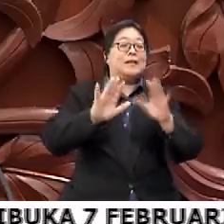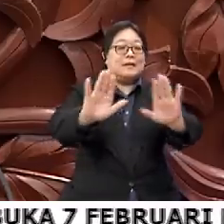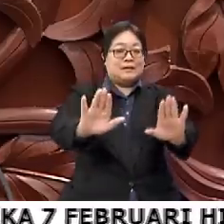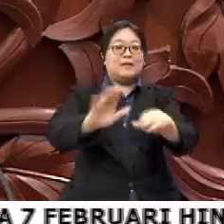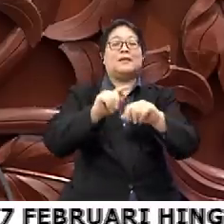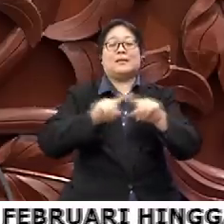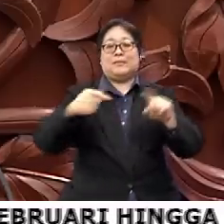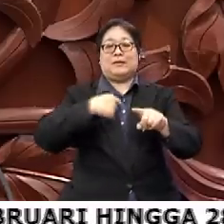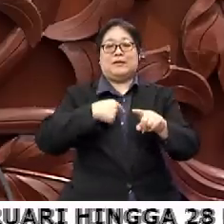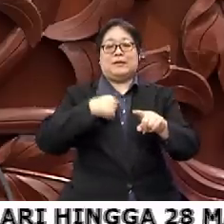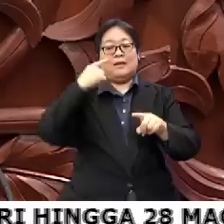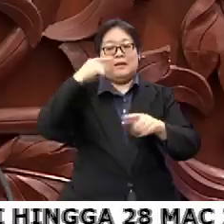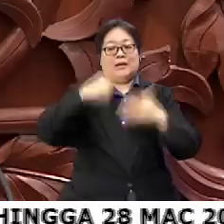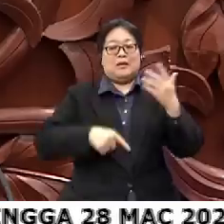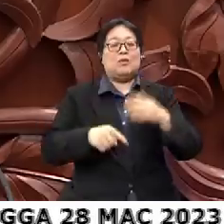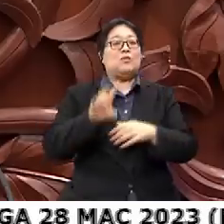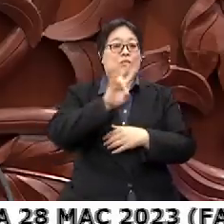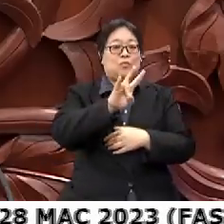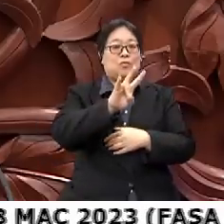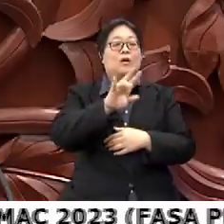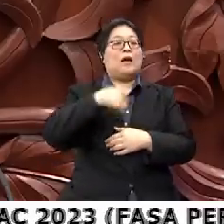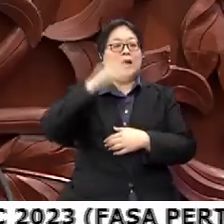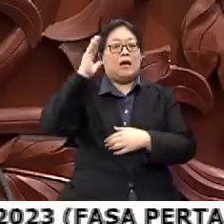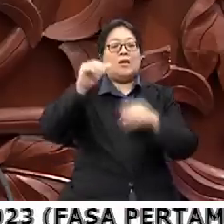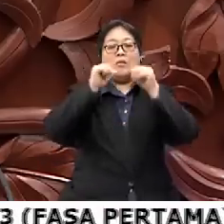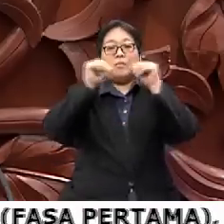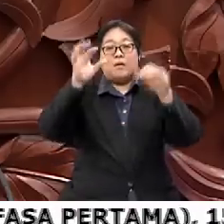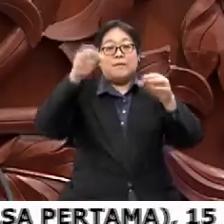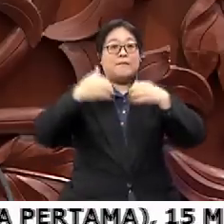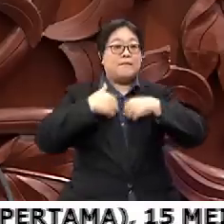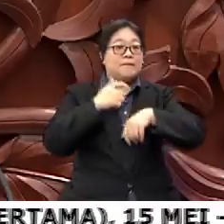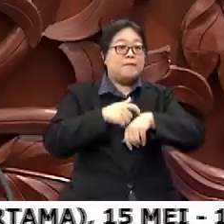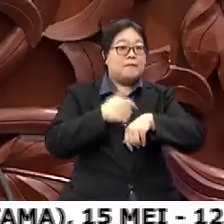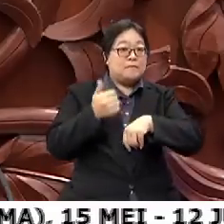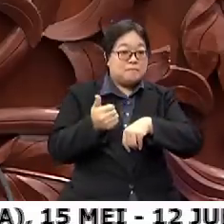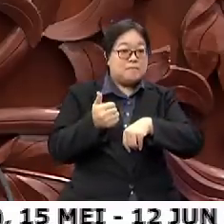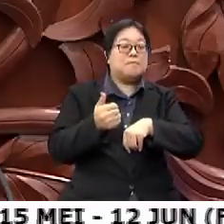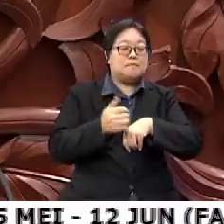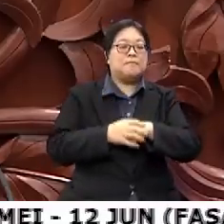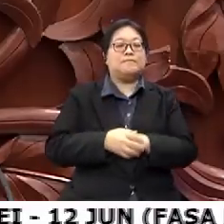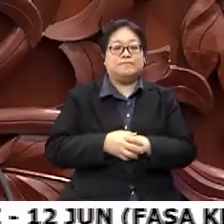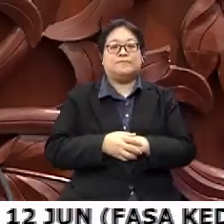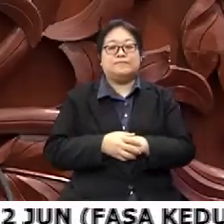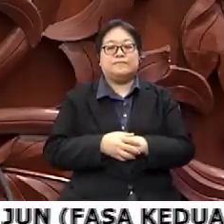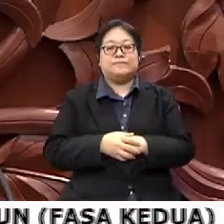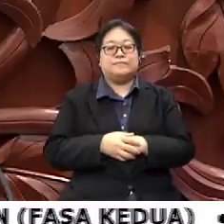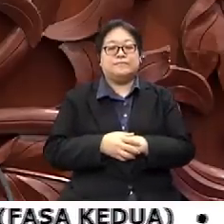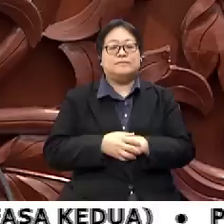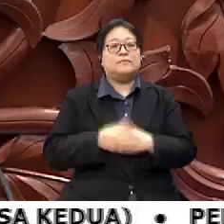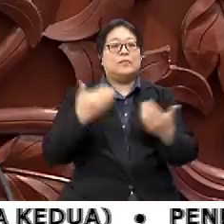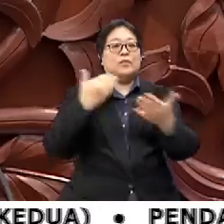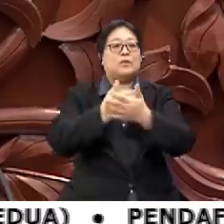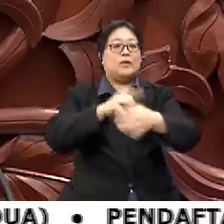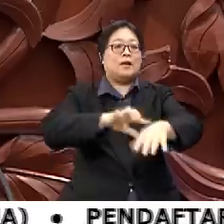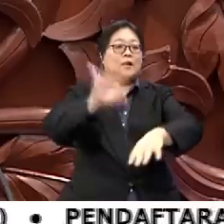begitu, 7. Dan selepas itu saya umumkan sekiranya kita masih lagi mempunyai masa hinggalah pukul 8